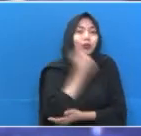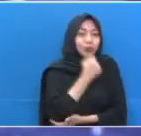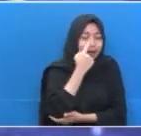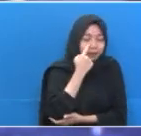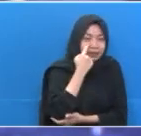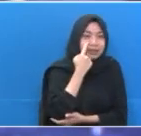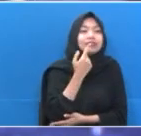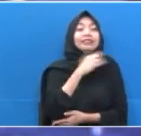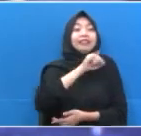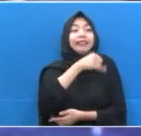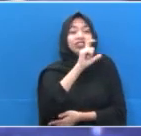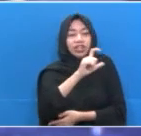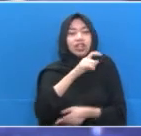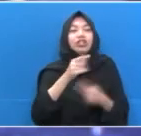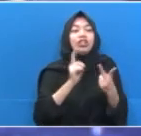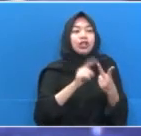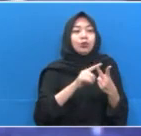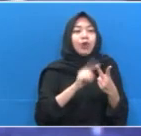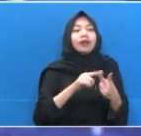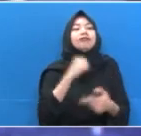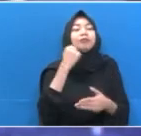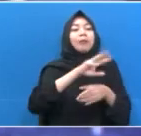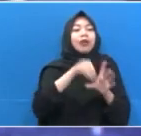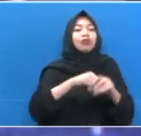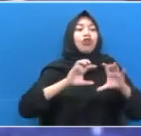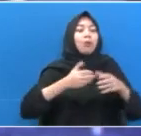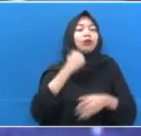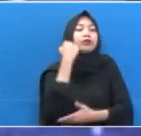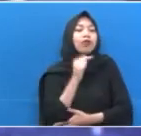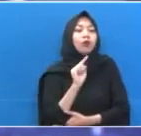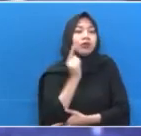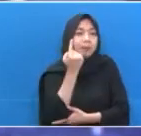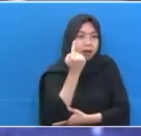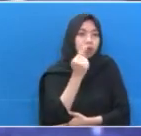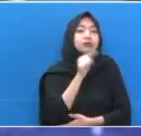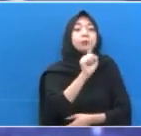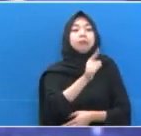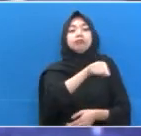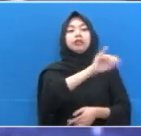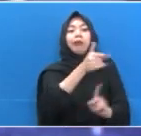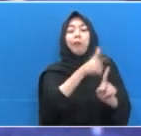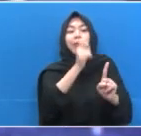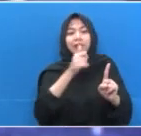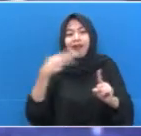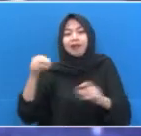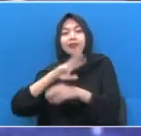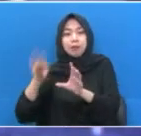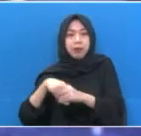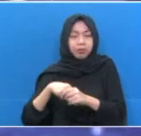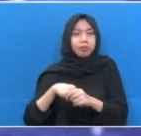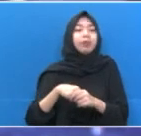yang akan diberikan kliennya dalam sidang pembunuhan Yosua Hutabarat mengenai kejutan ini dan bagaimana